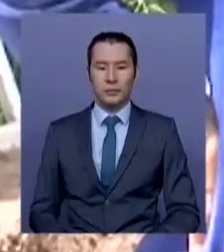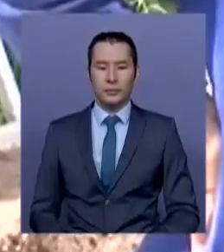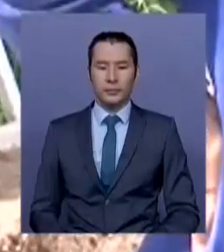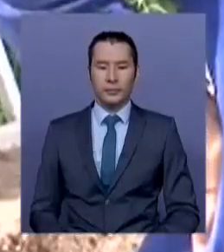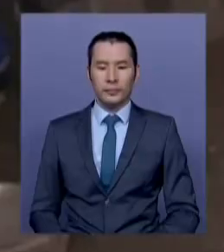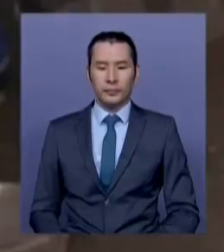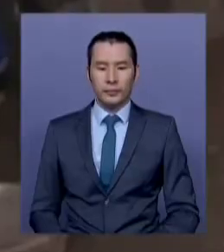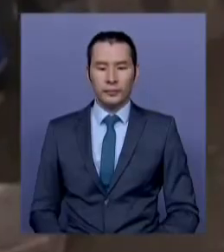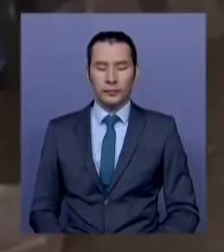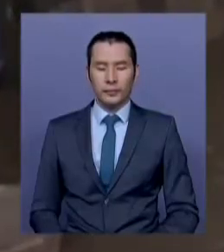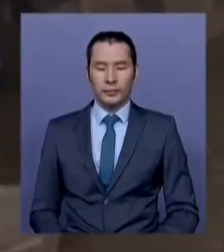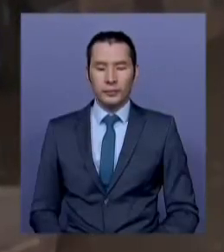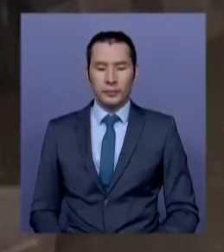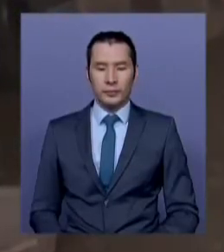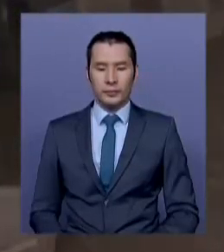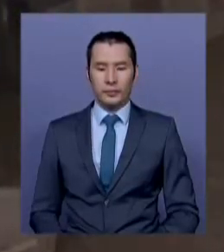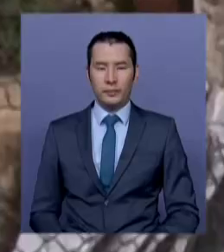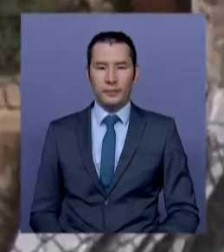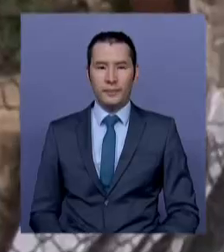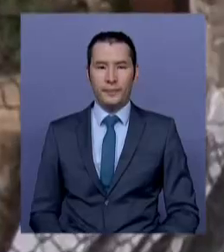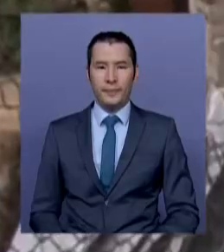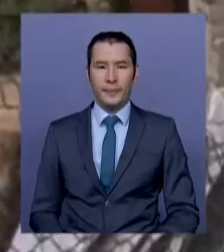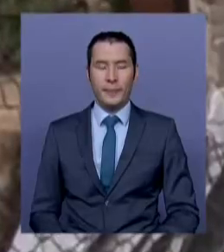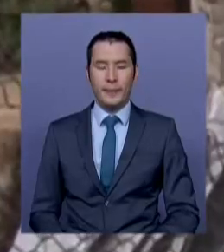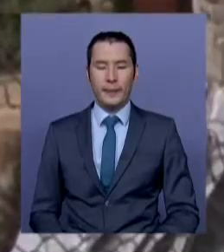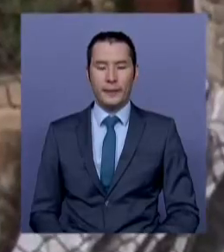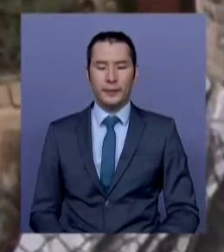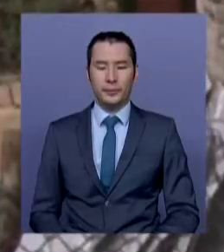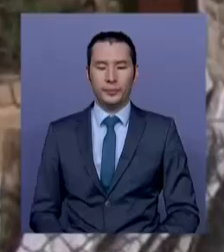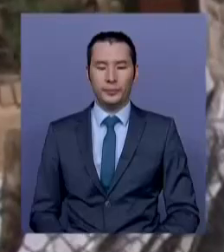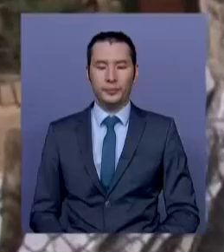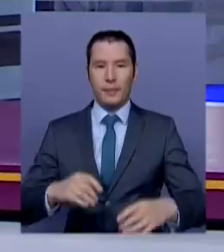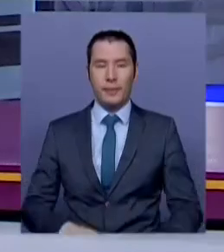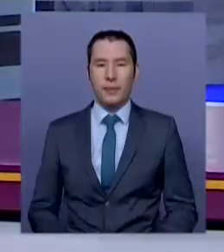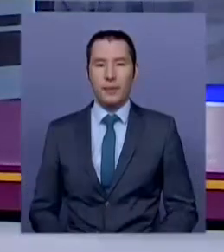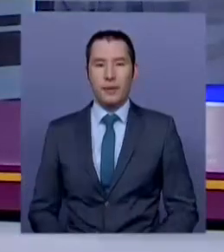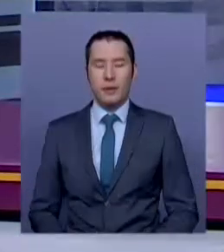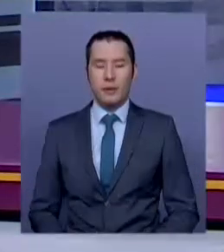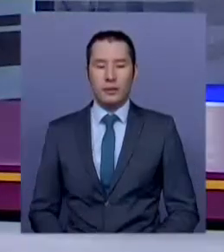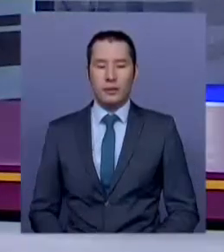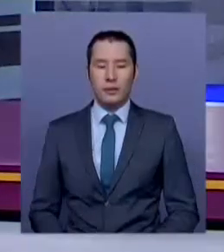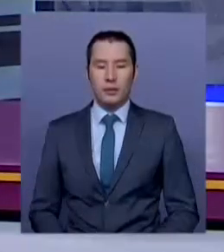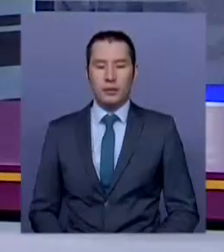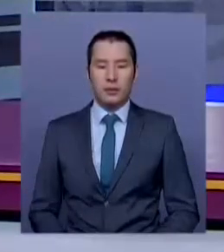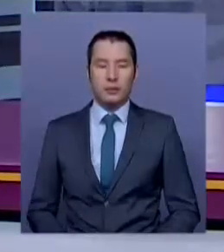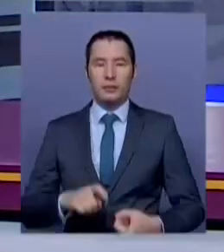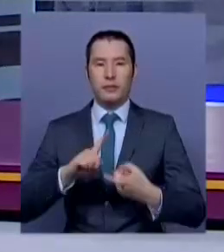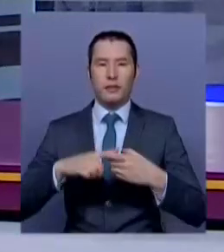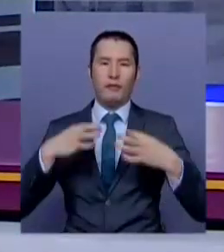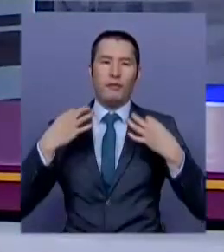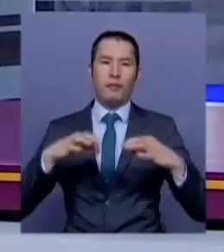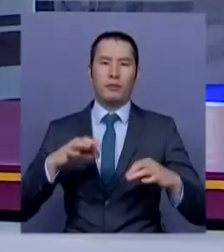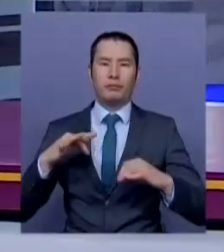жоқ. Мерей Байетмир, Жанер Болатов, Алматы телеарнасы, Тараздан. Еркін сөге әлі ерте.